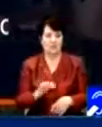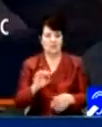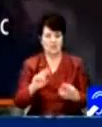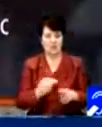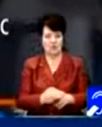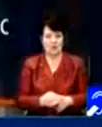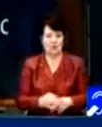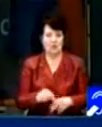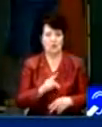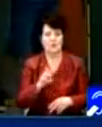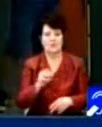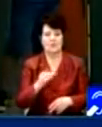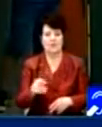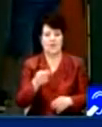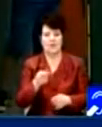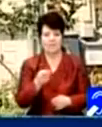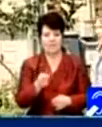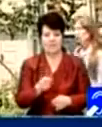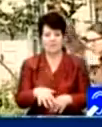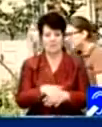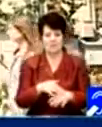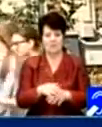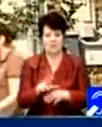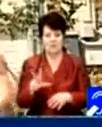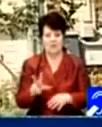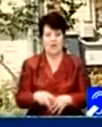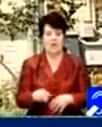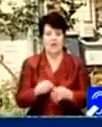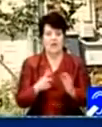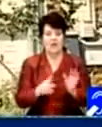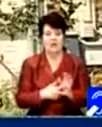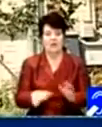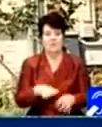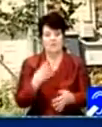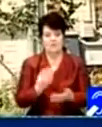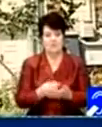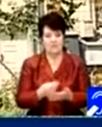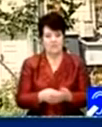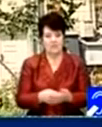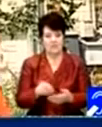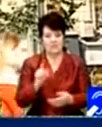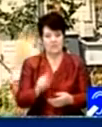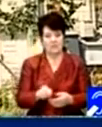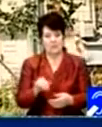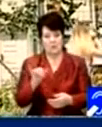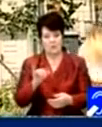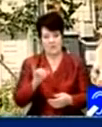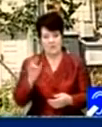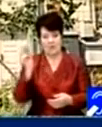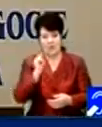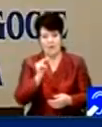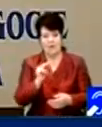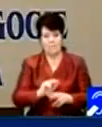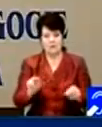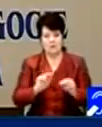Tehnologia Managementului Alimentației Publice. 2018 a fost un an surprinzător de bun pentru Universitatea Pedagogică de Stat